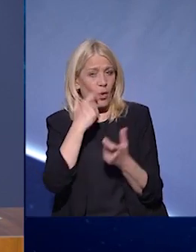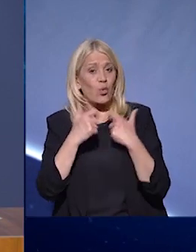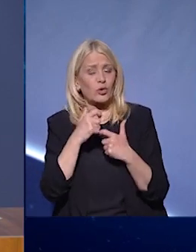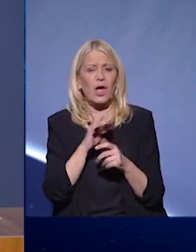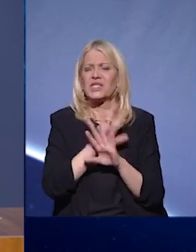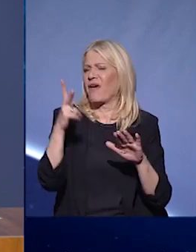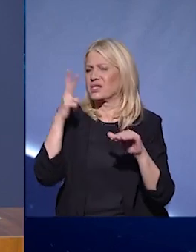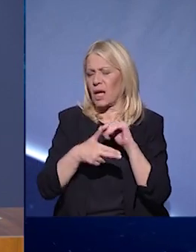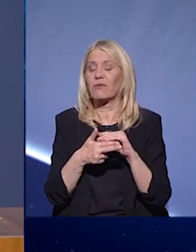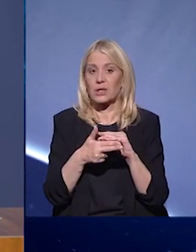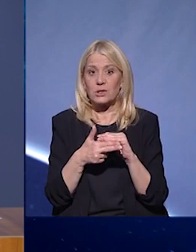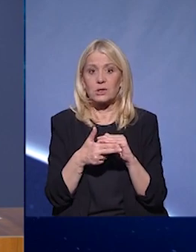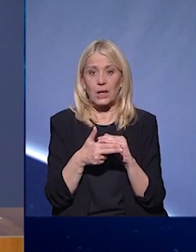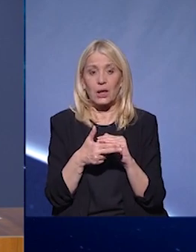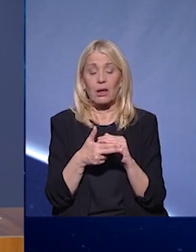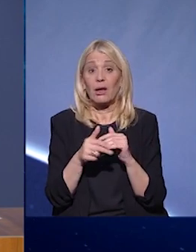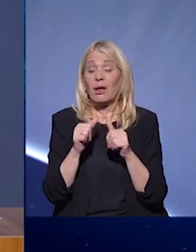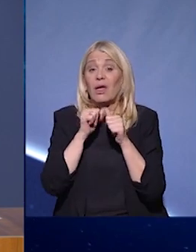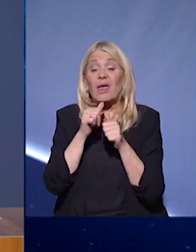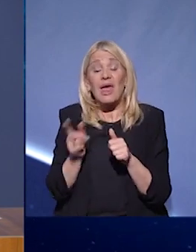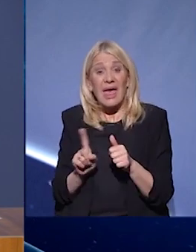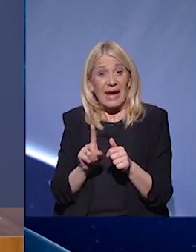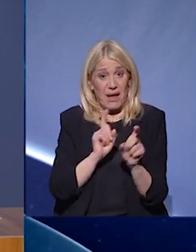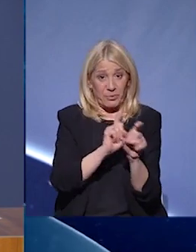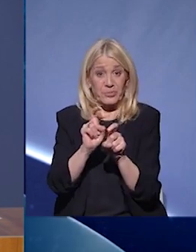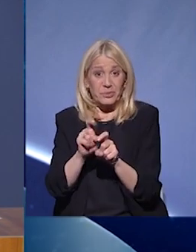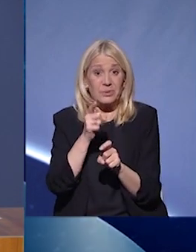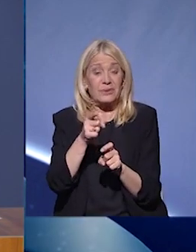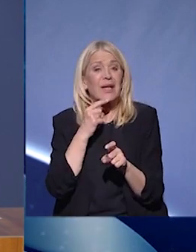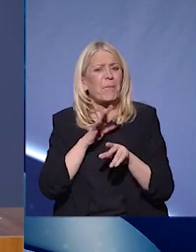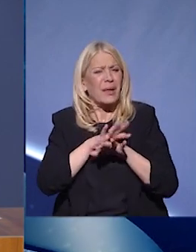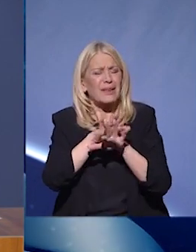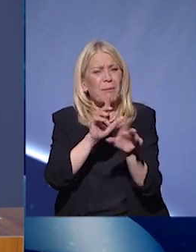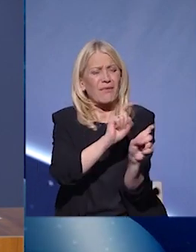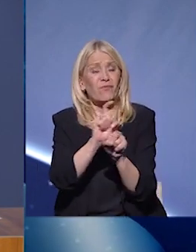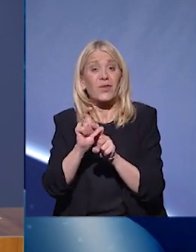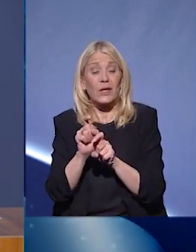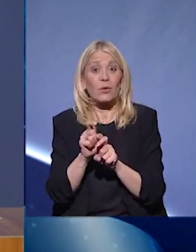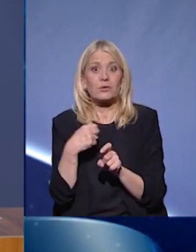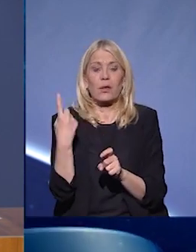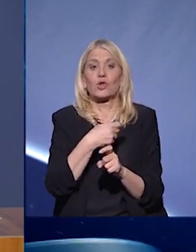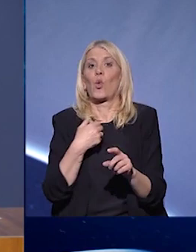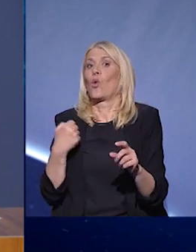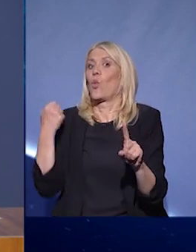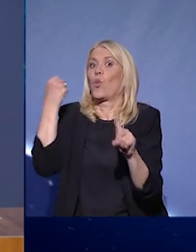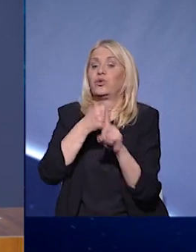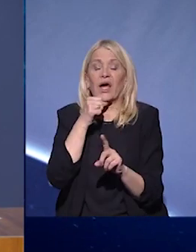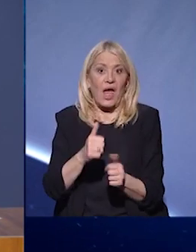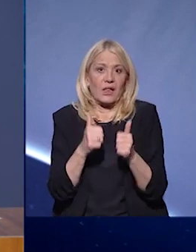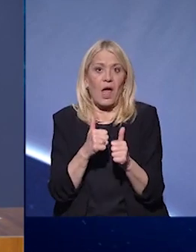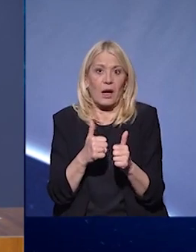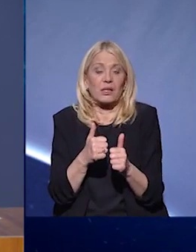sve završeno. I rep epidemije, pandemijski rep epidemije nas udara i dan